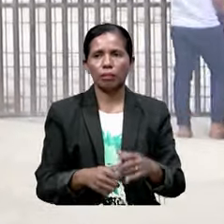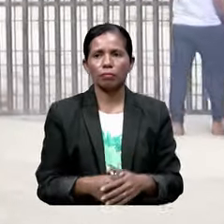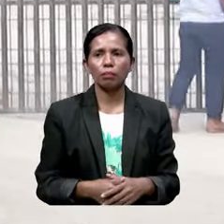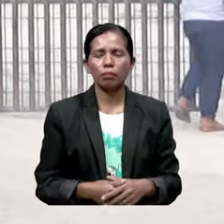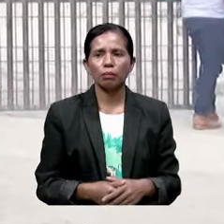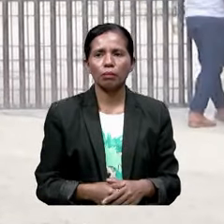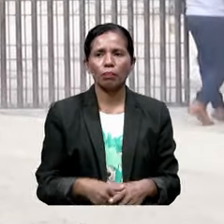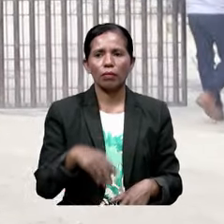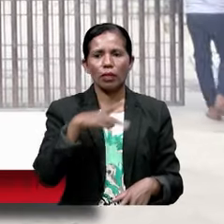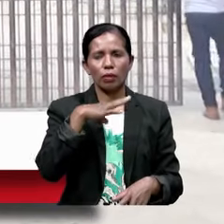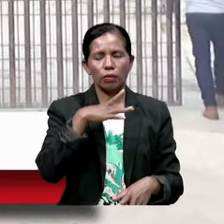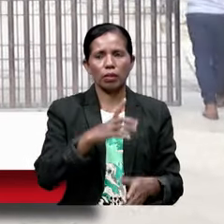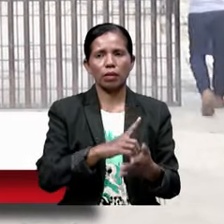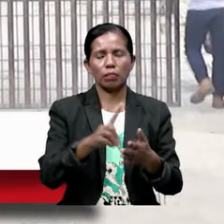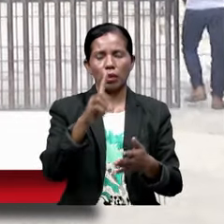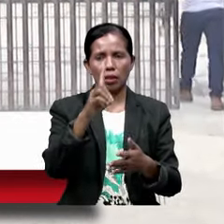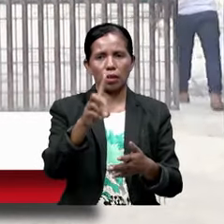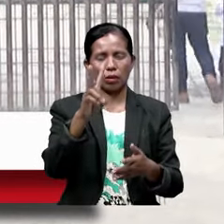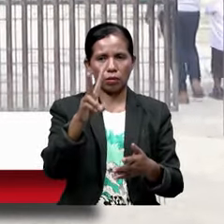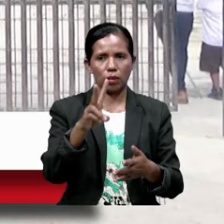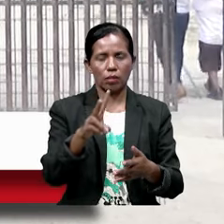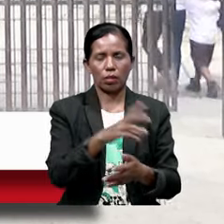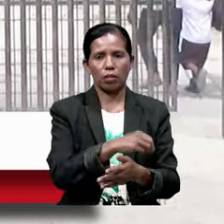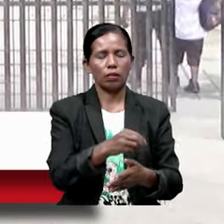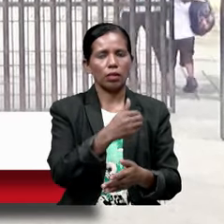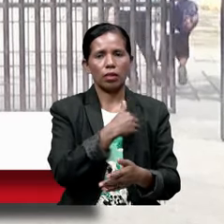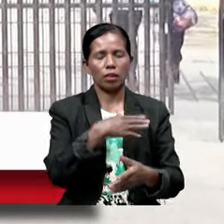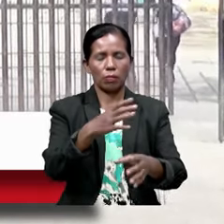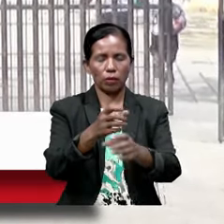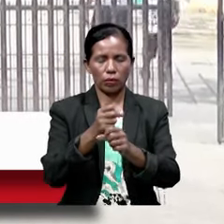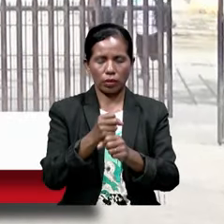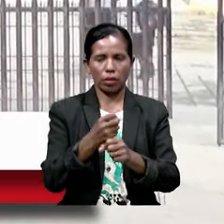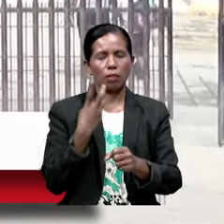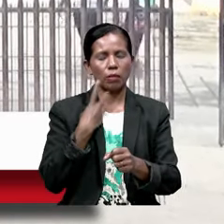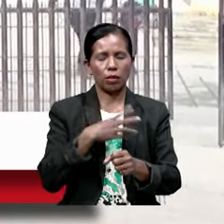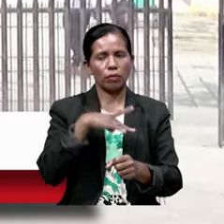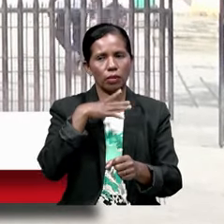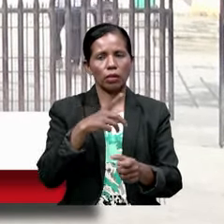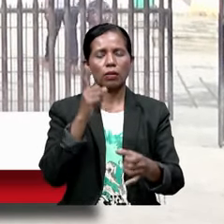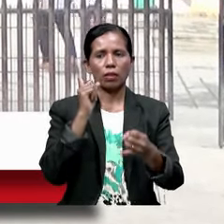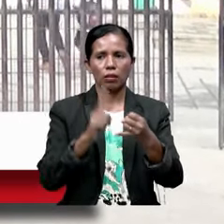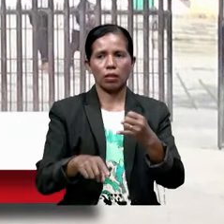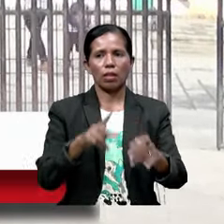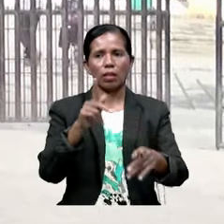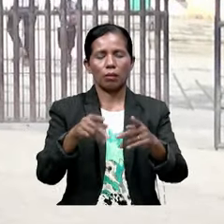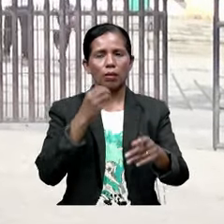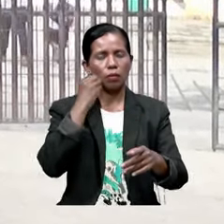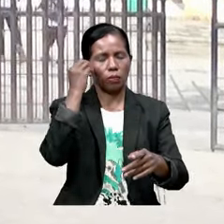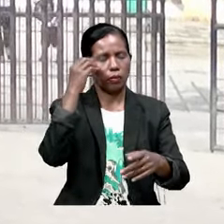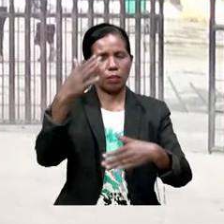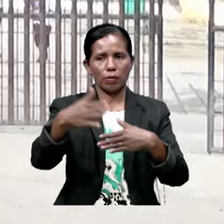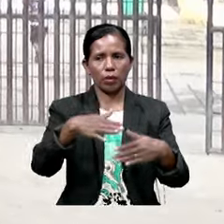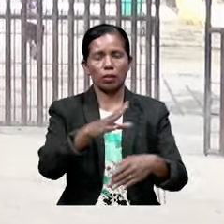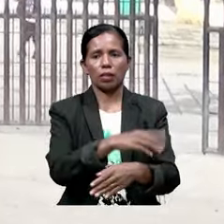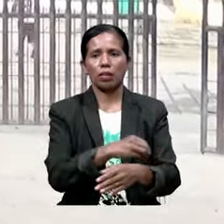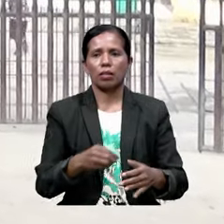maka kuade besi kona semana dea parte saneamento nian sedak mai foti e ikus mai komunidade nebe maka hela besi ko sir nebe